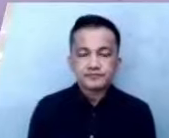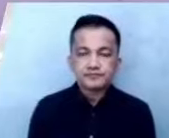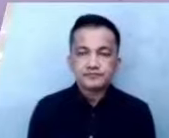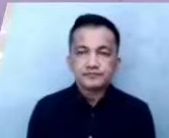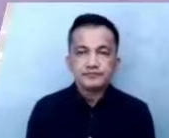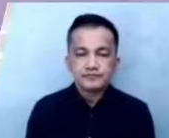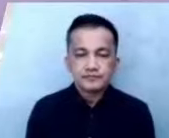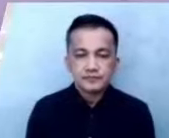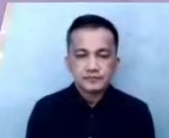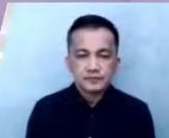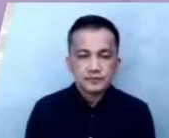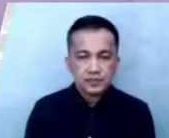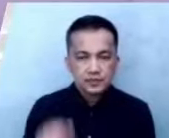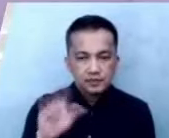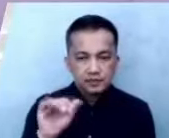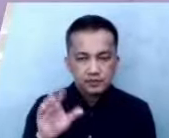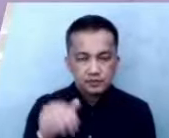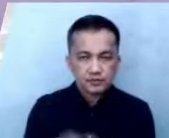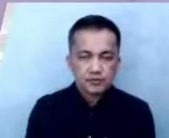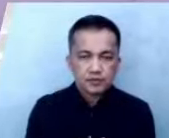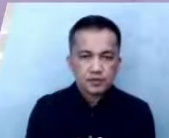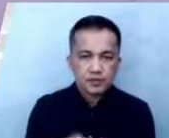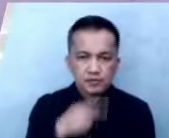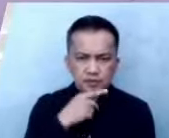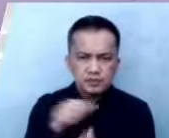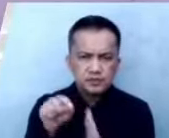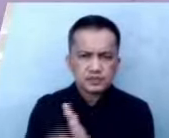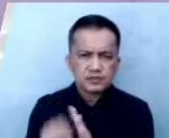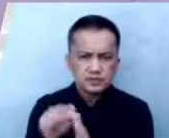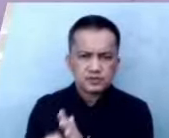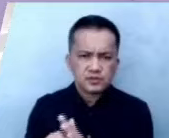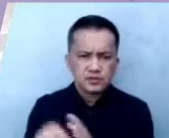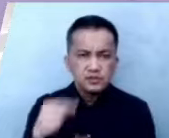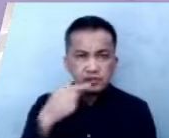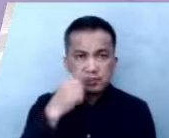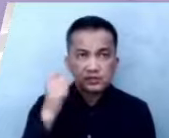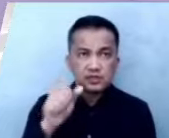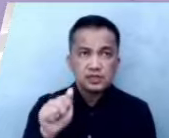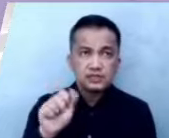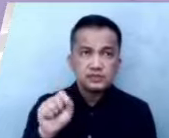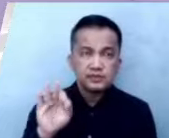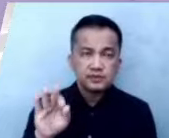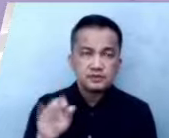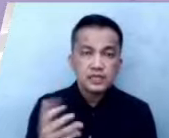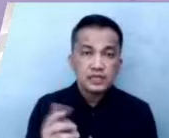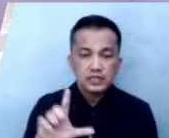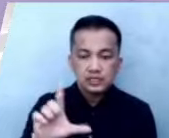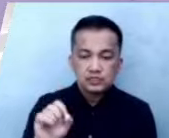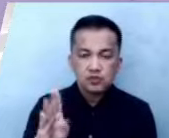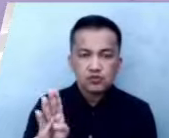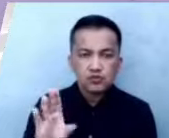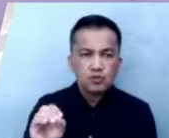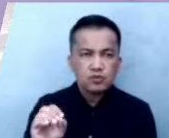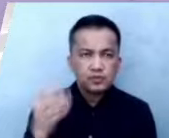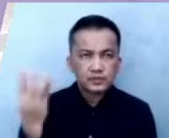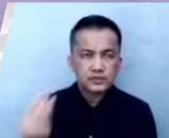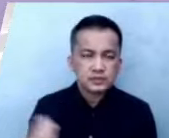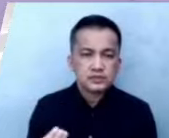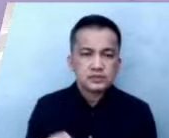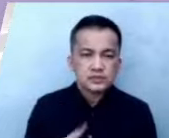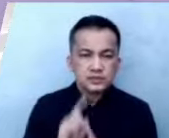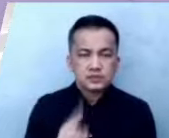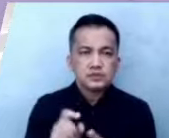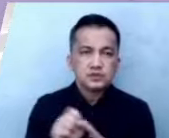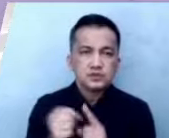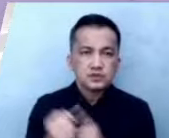Mahigit 15,000 baboy ang pinatay dahil sa African swine fever sa Lobo, Batangas. Tinutugunan naman daw ang sitwasyon sa